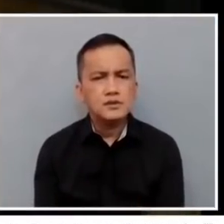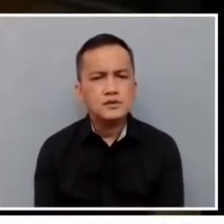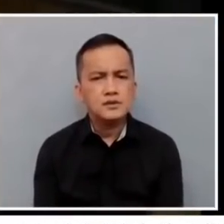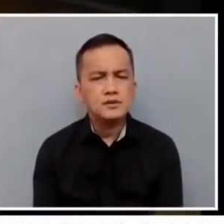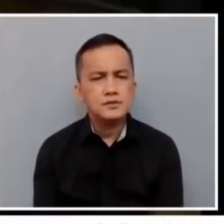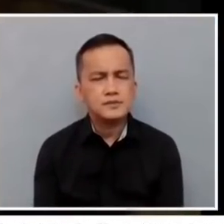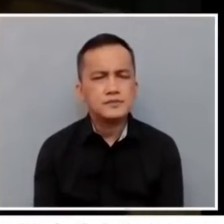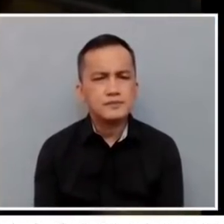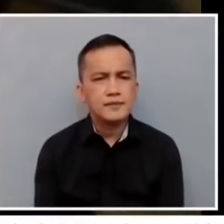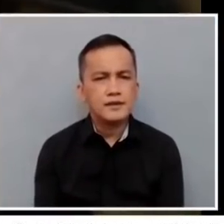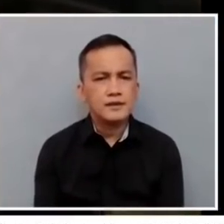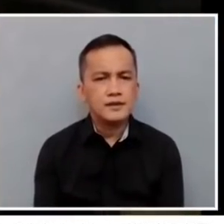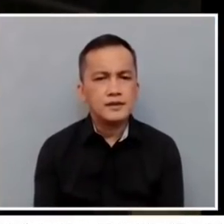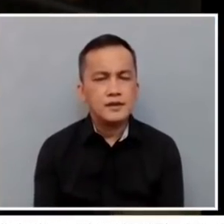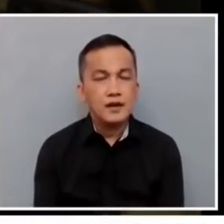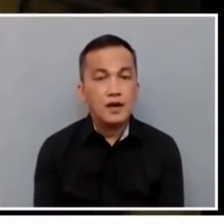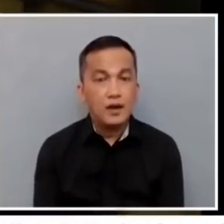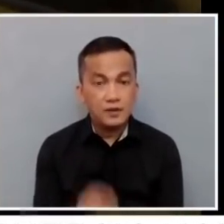nakaupo